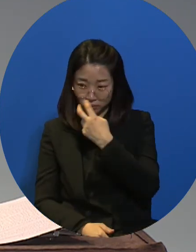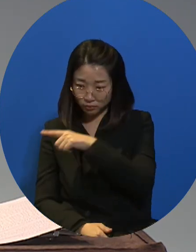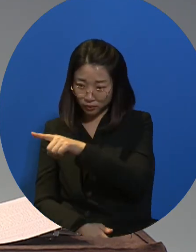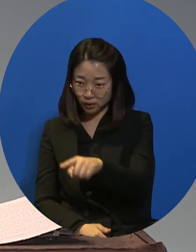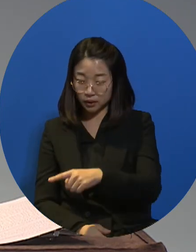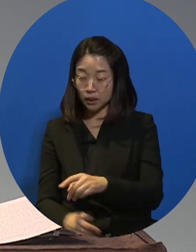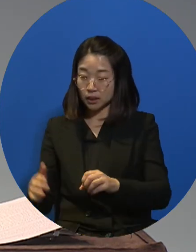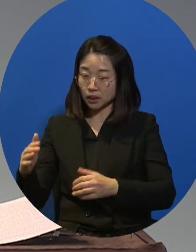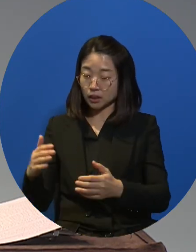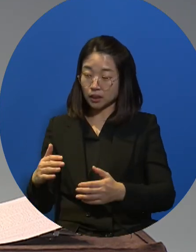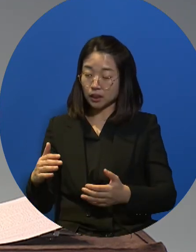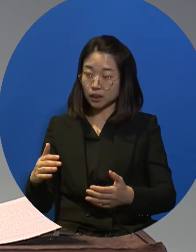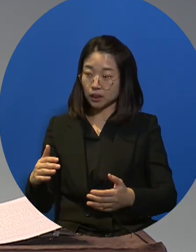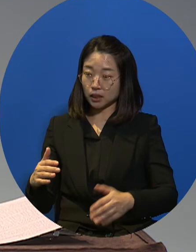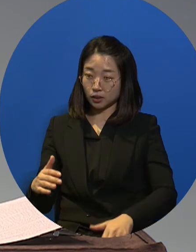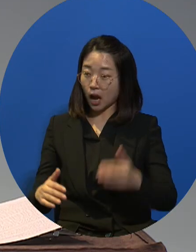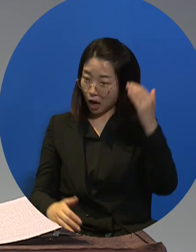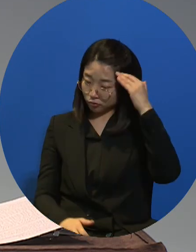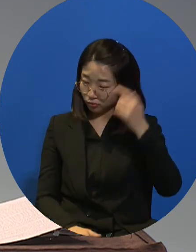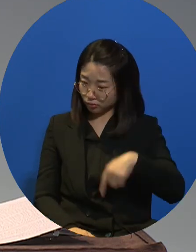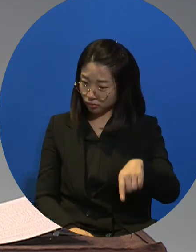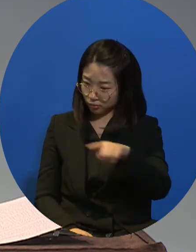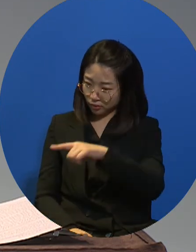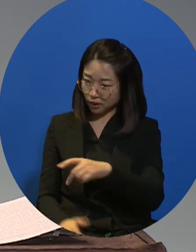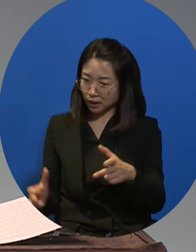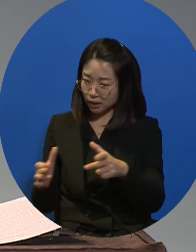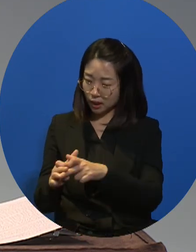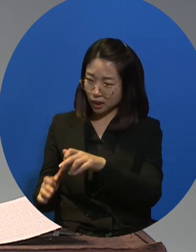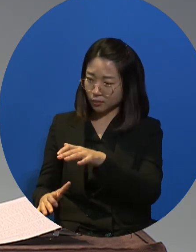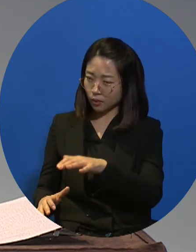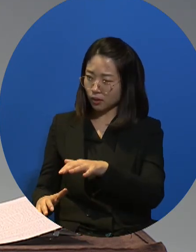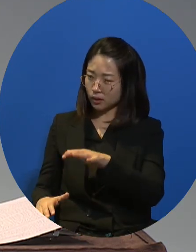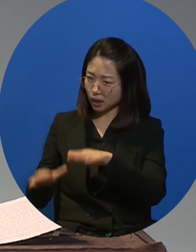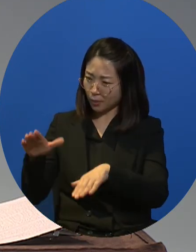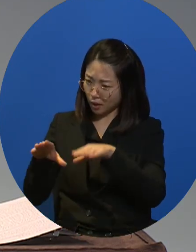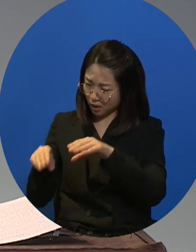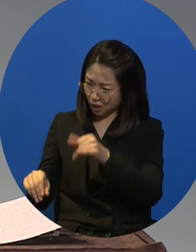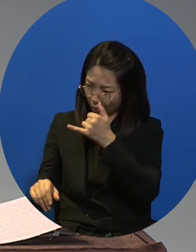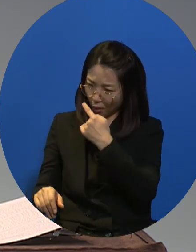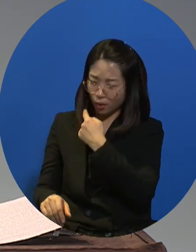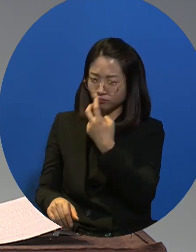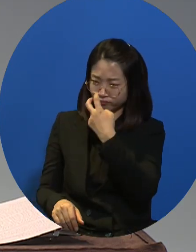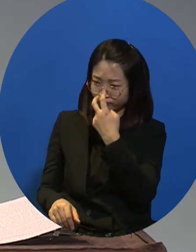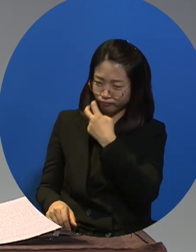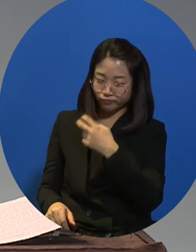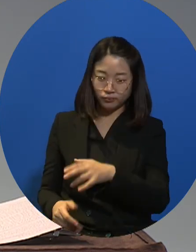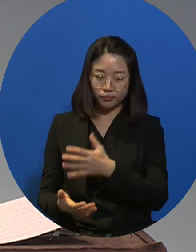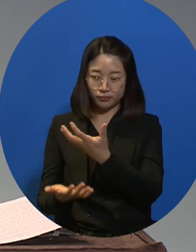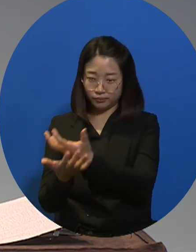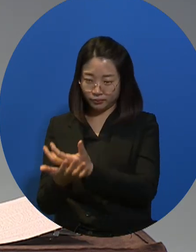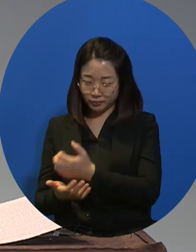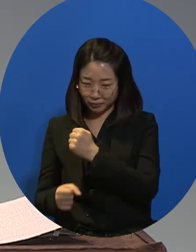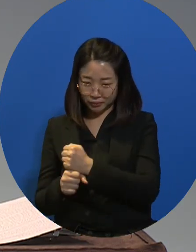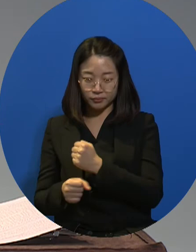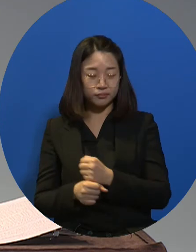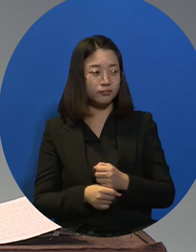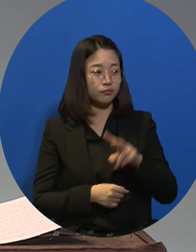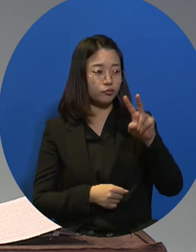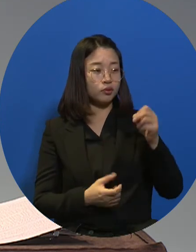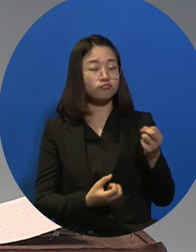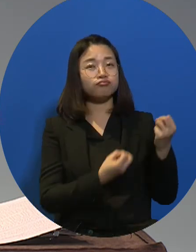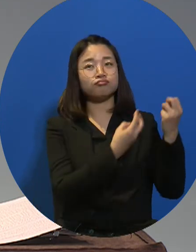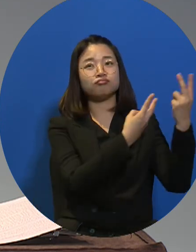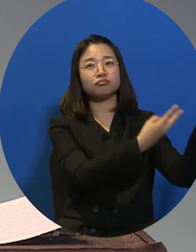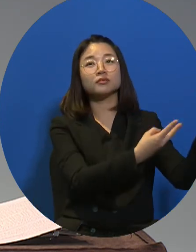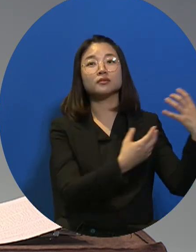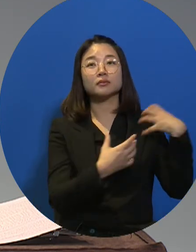국내에 잘 이행이 되도록 모니터링 사업을 하고 있고, 또한 이 토론의